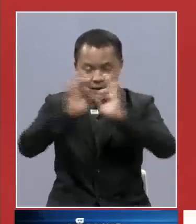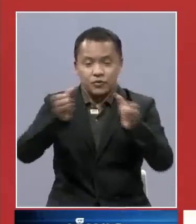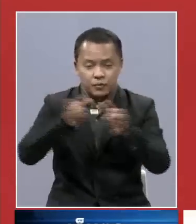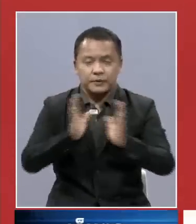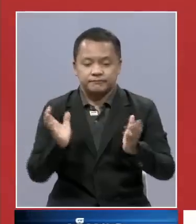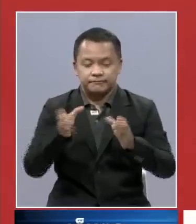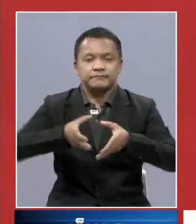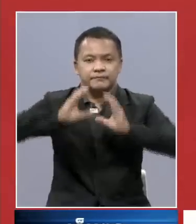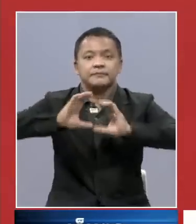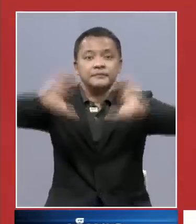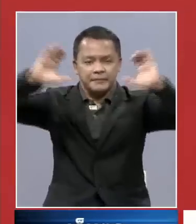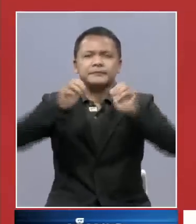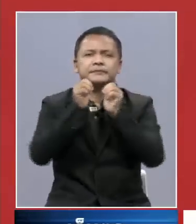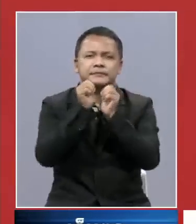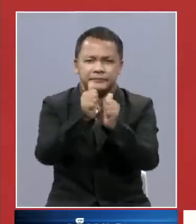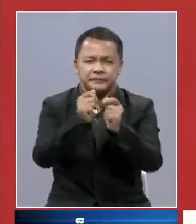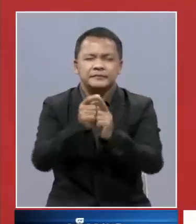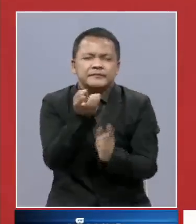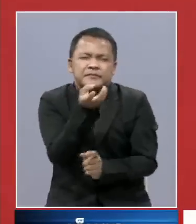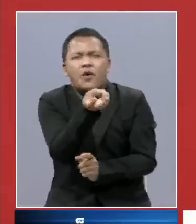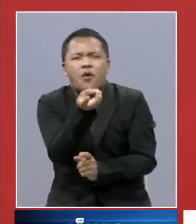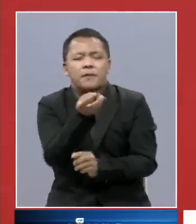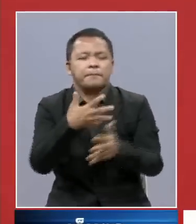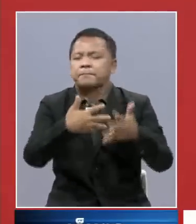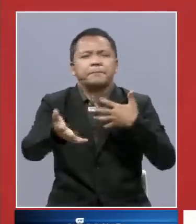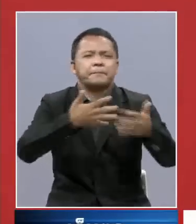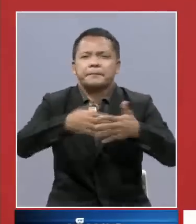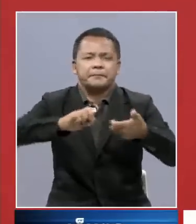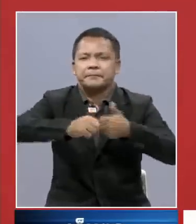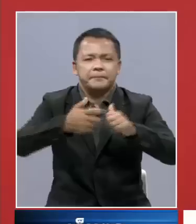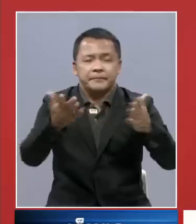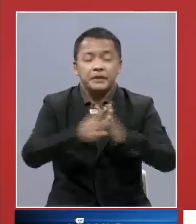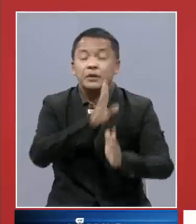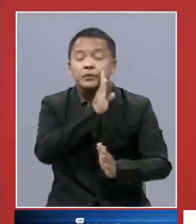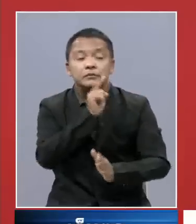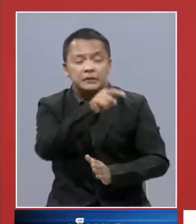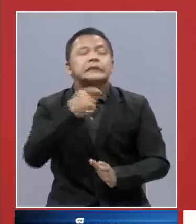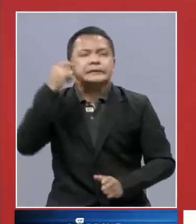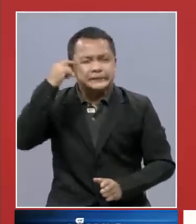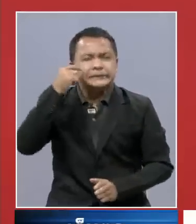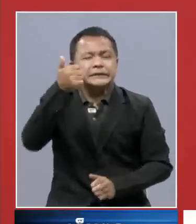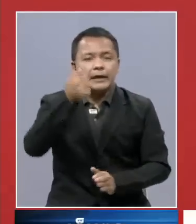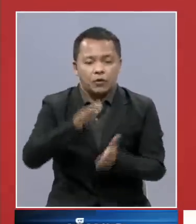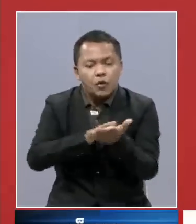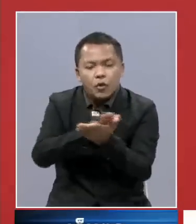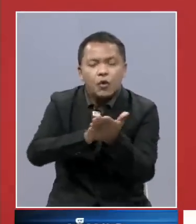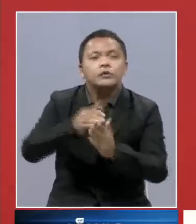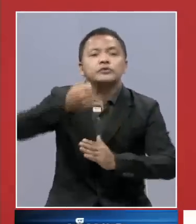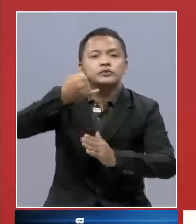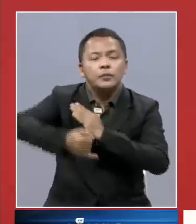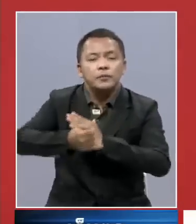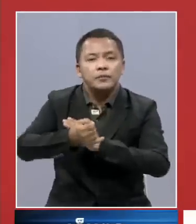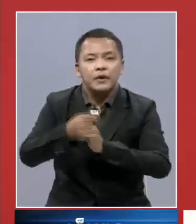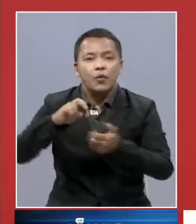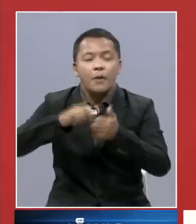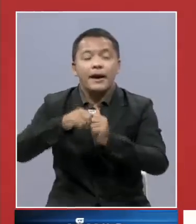คือการจัดตั้งรัฐบาลให้สำเร็จเรื่องเล็กๆน้อยๆก็ไม่ควรมาเป็นประเด็นถ้าเขาสำนึกได้เขาขอโทษก็จบเขาคนนี้ก็ค